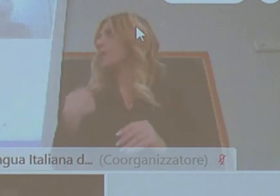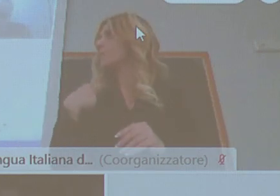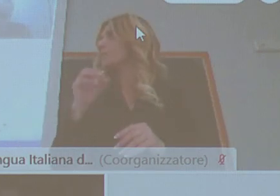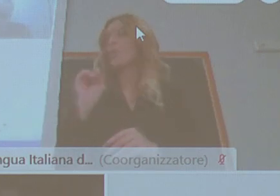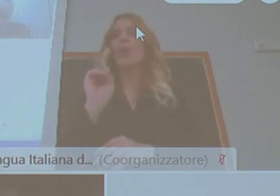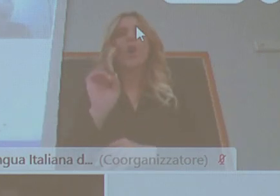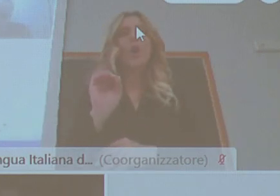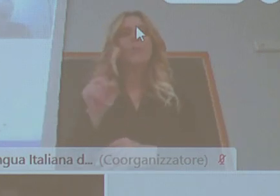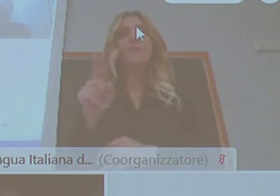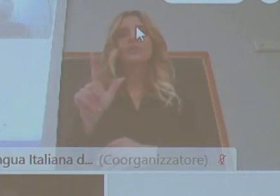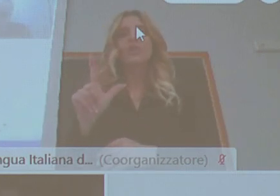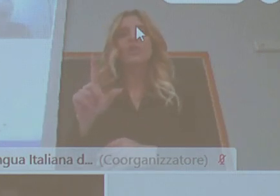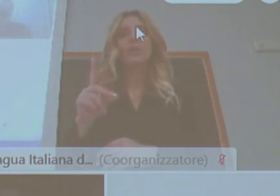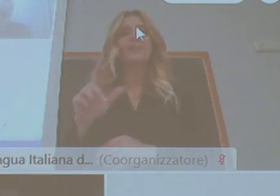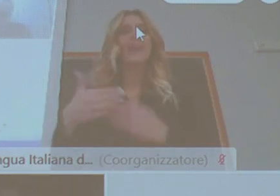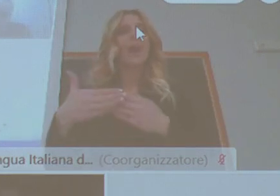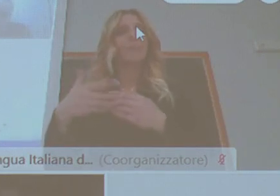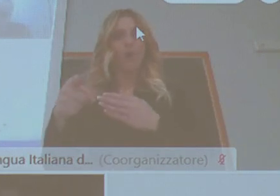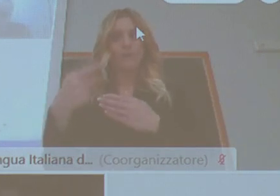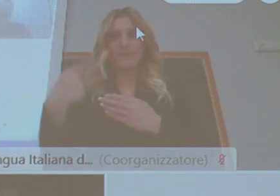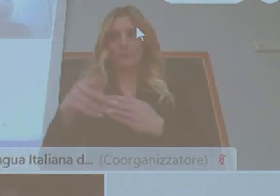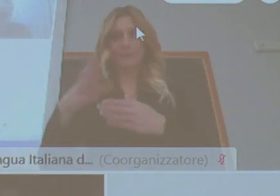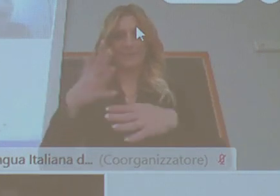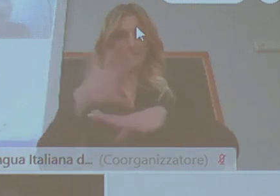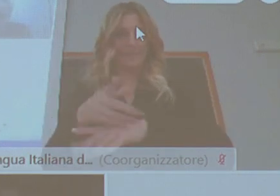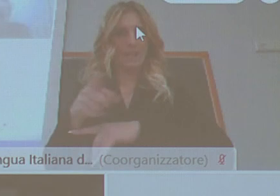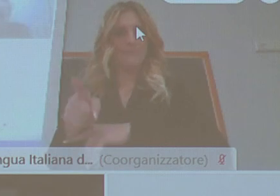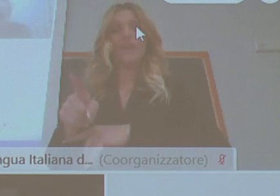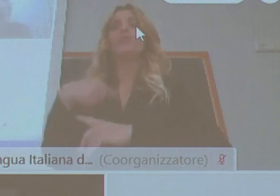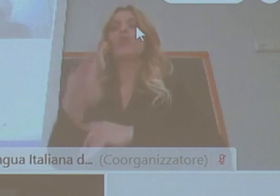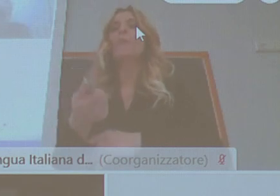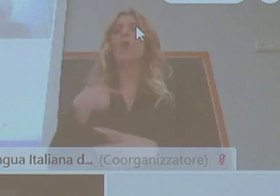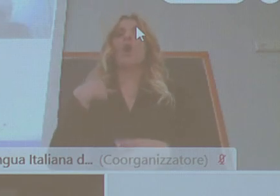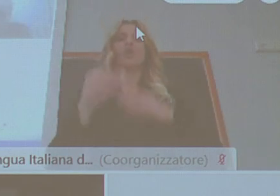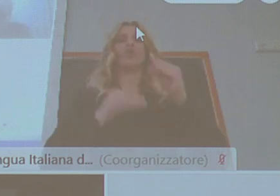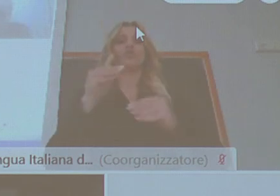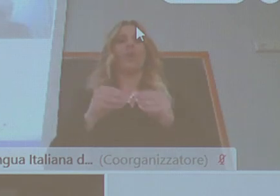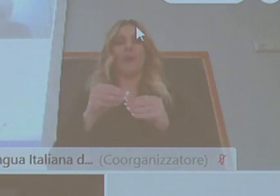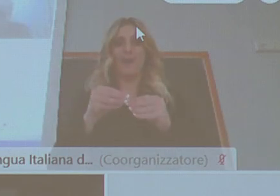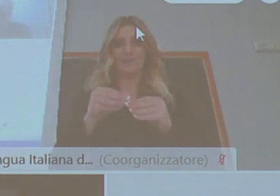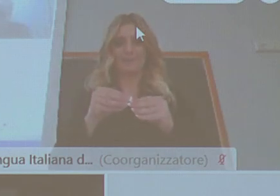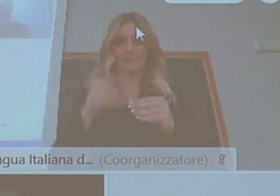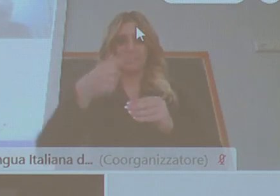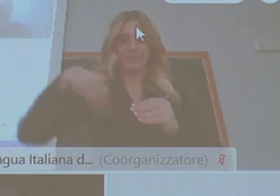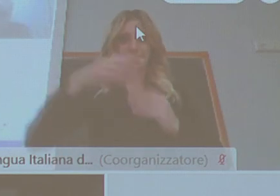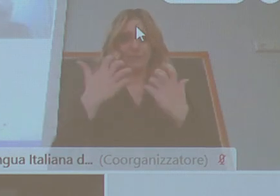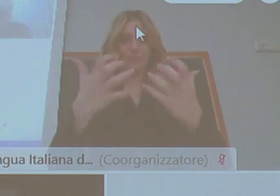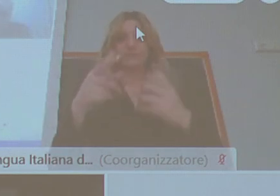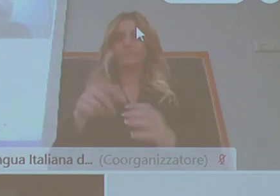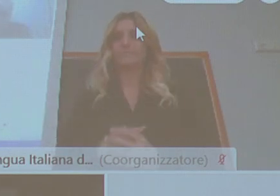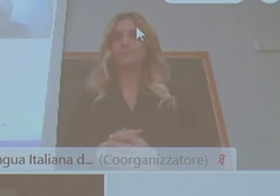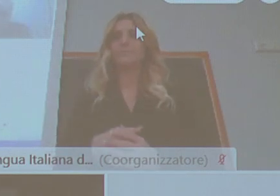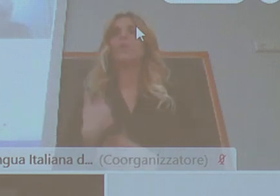con il suo secondo intervento, prima di sollecitare eventuali domande per i nostri relatori. Professore,